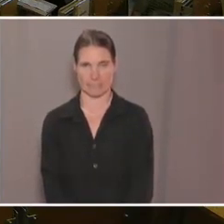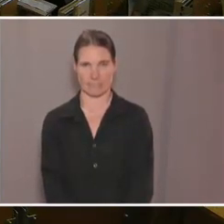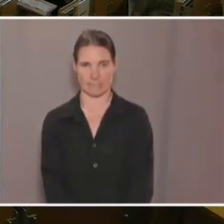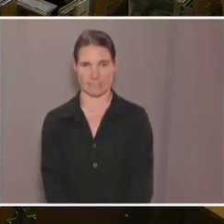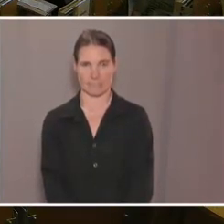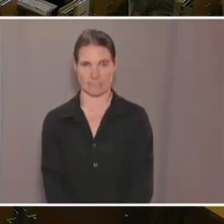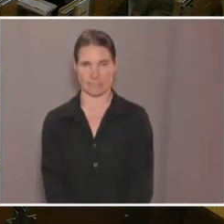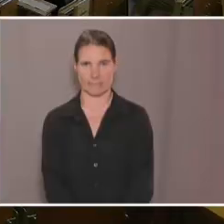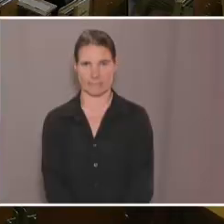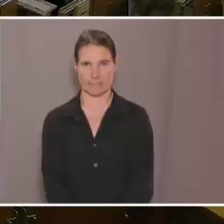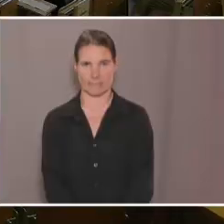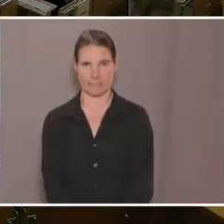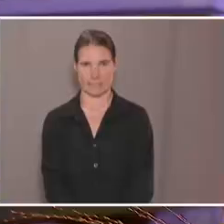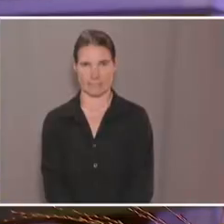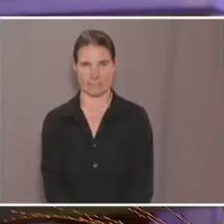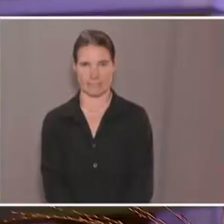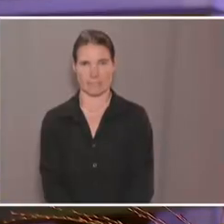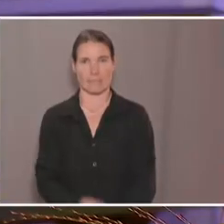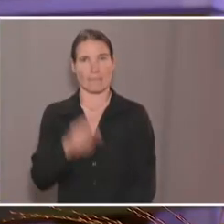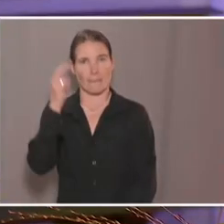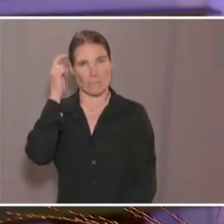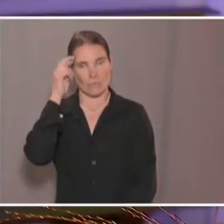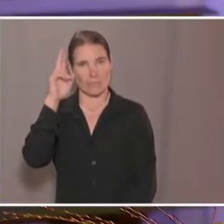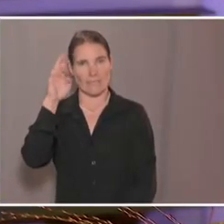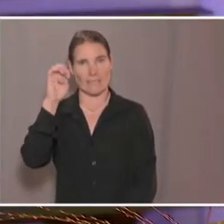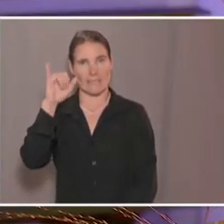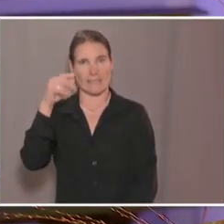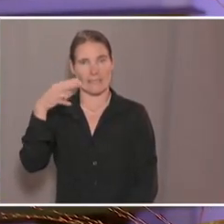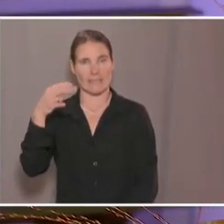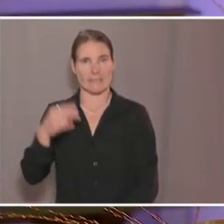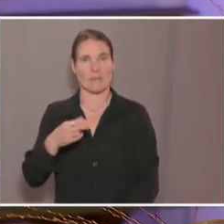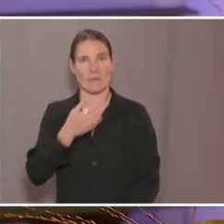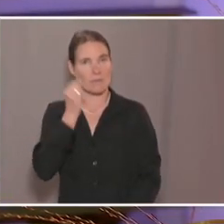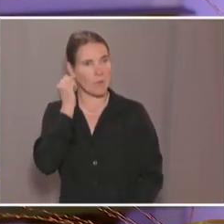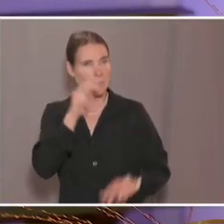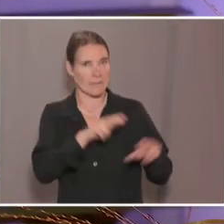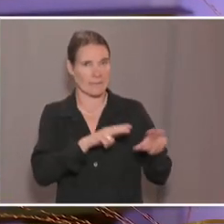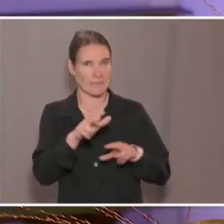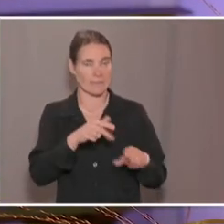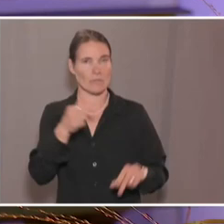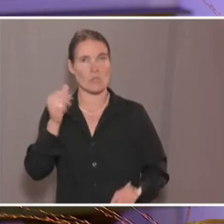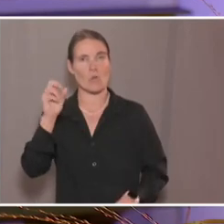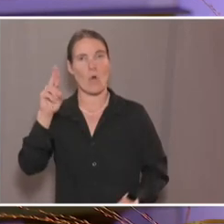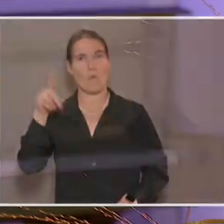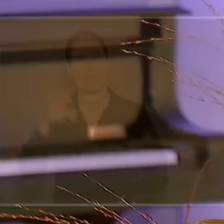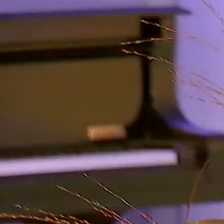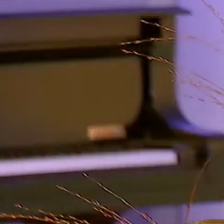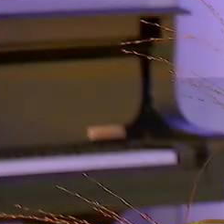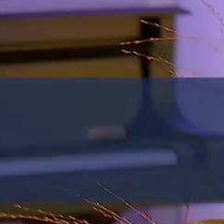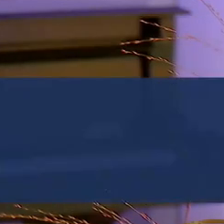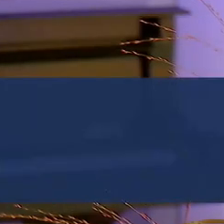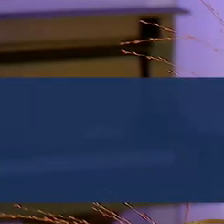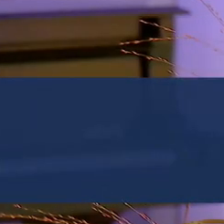ich sage jetzt mal, lieber Herr Professor Reinhardt, sehr geehrte Frau Ministerin, sehr geehrte Frau Torp, liebe